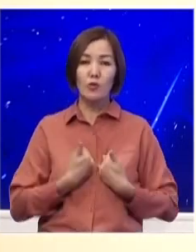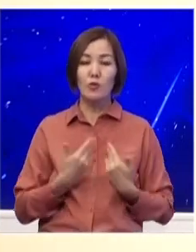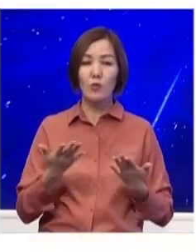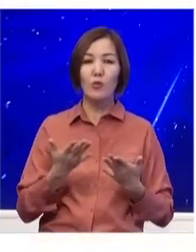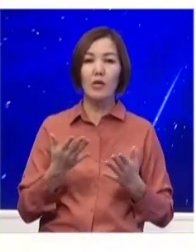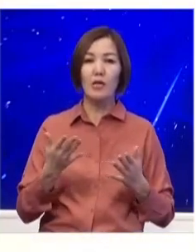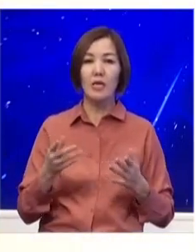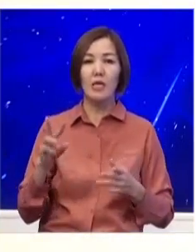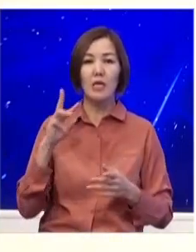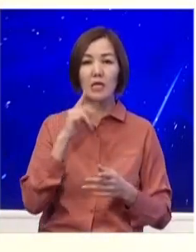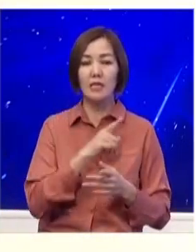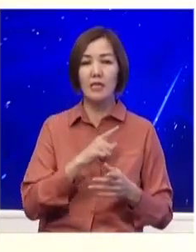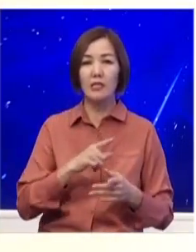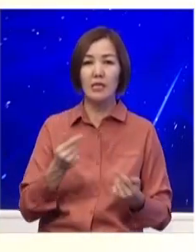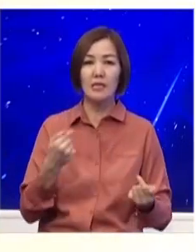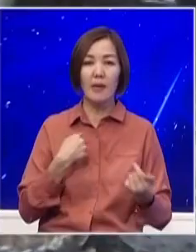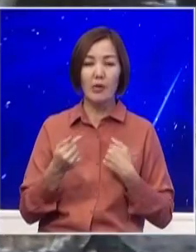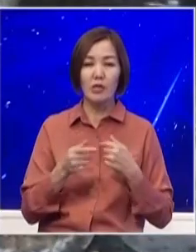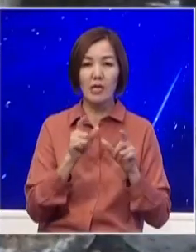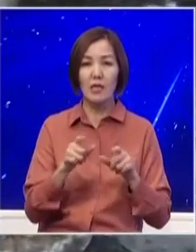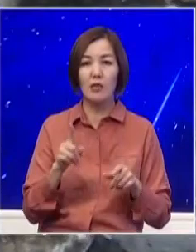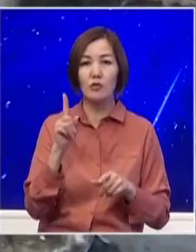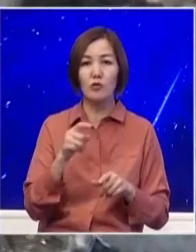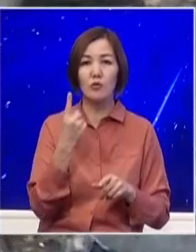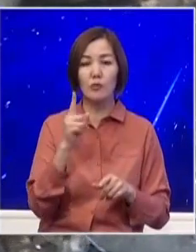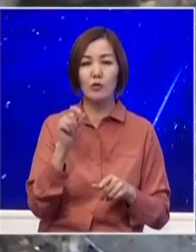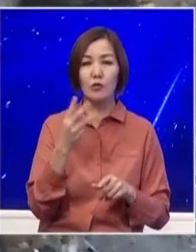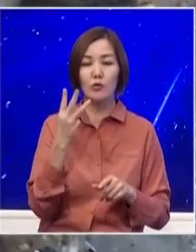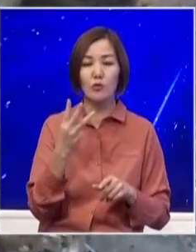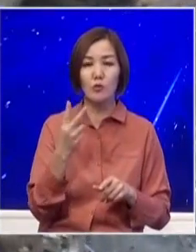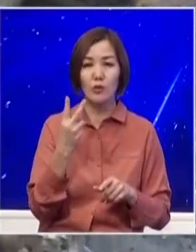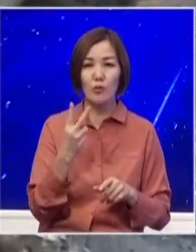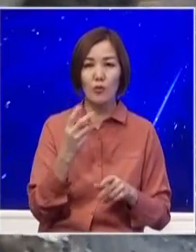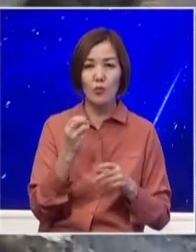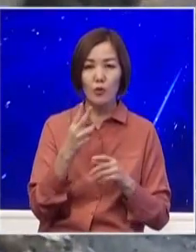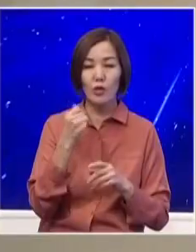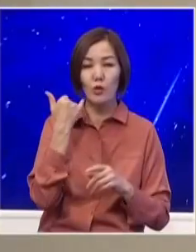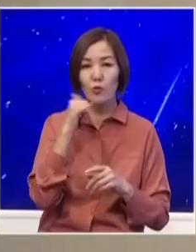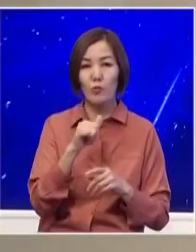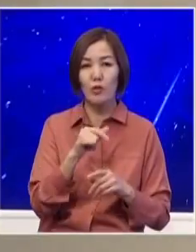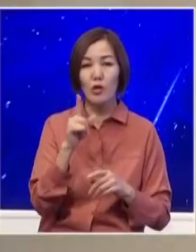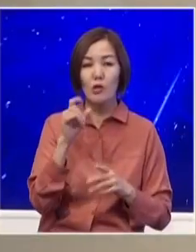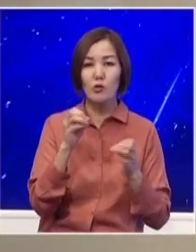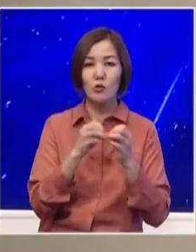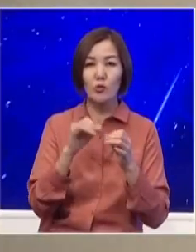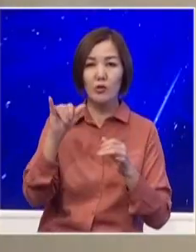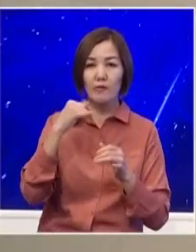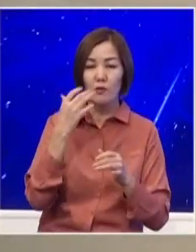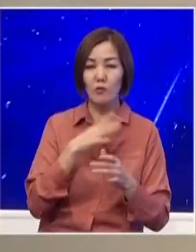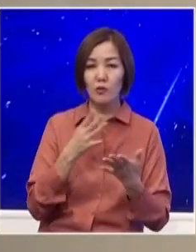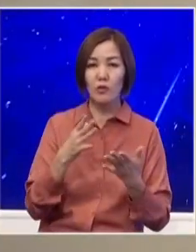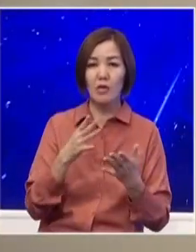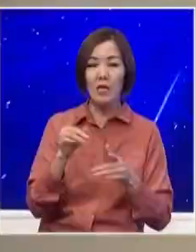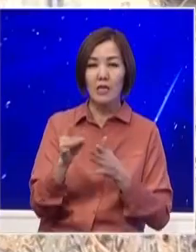жапа шеккендер көп. Мәселен, жыл басынан бері 101-112 нөміріне 111 қоңырау түсіпті. Жан секілді қарапайым құтқарушылардың